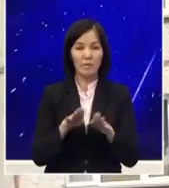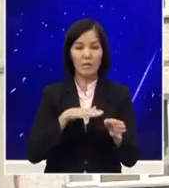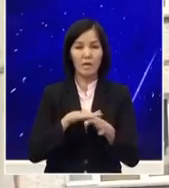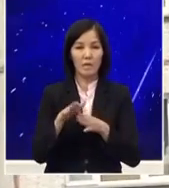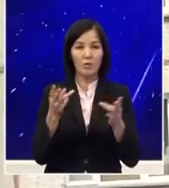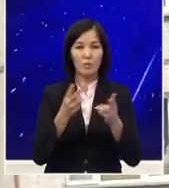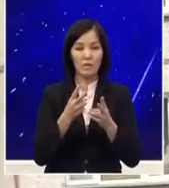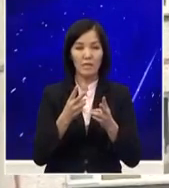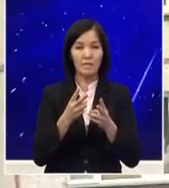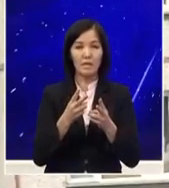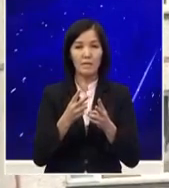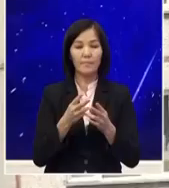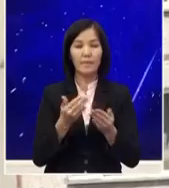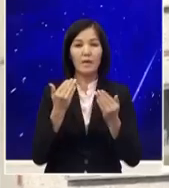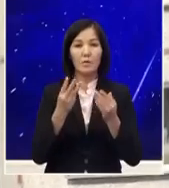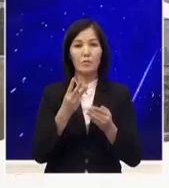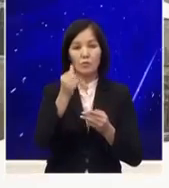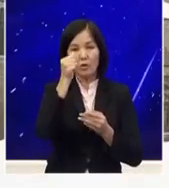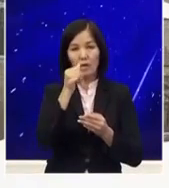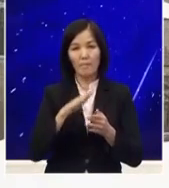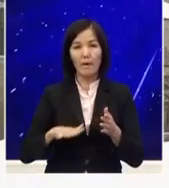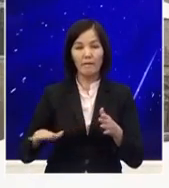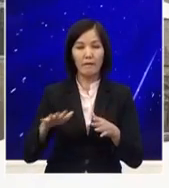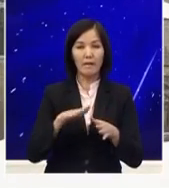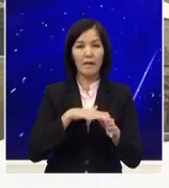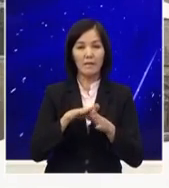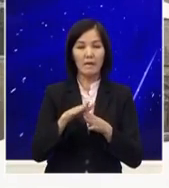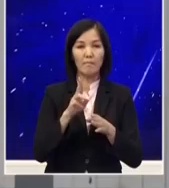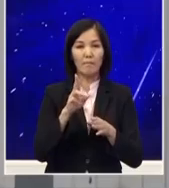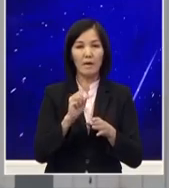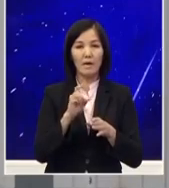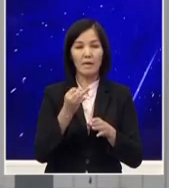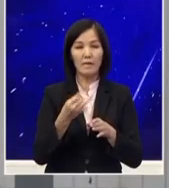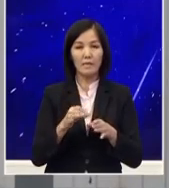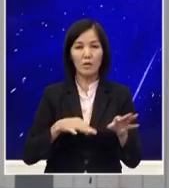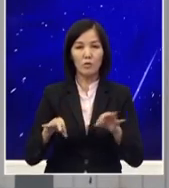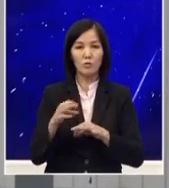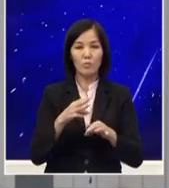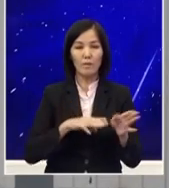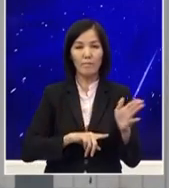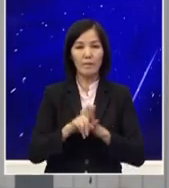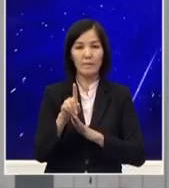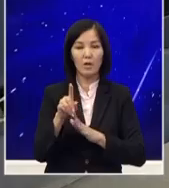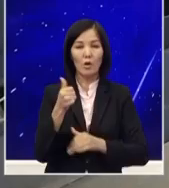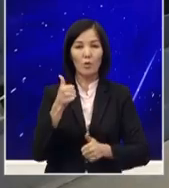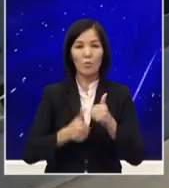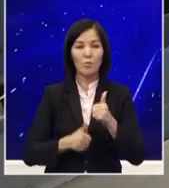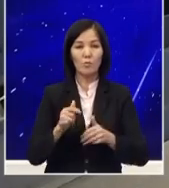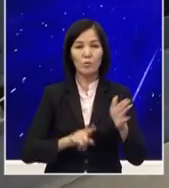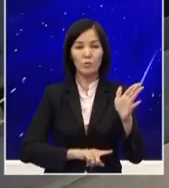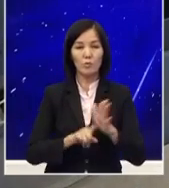Жалпы мұндай жұмыстар басшысы келген үш аймақта да жасалып жатыр. Мәселен, Қарасай ауданында үш жоба басталған. Біреуінің конкурсы өтіп, жұмысы